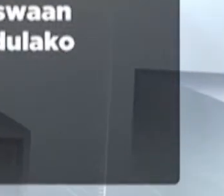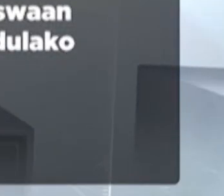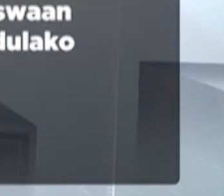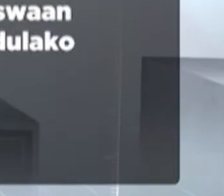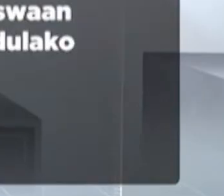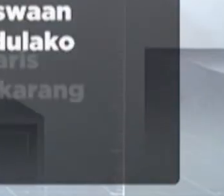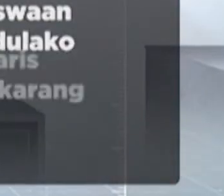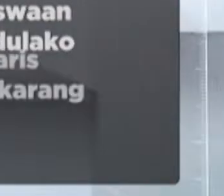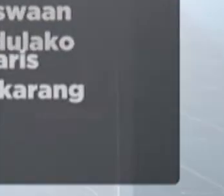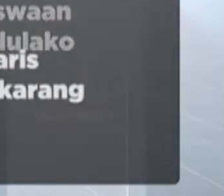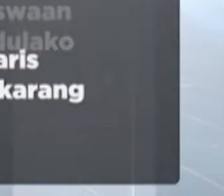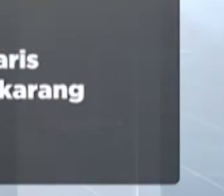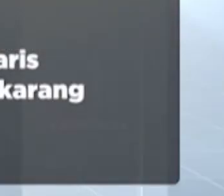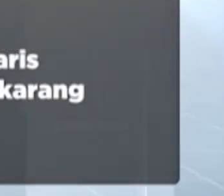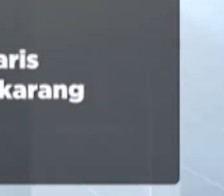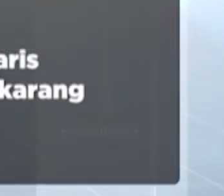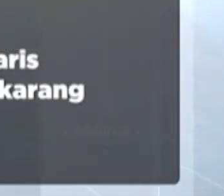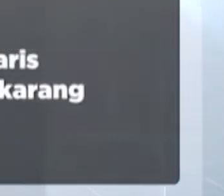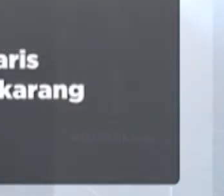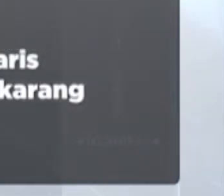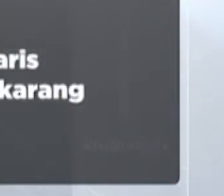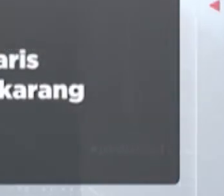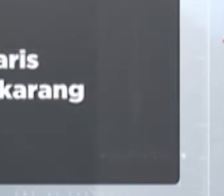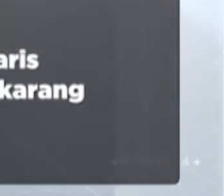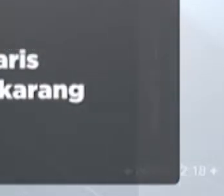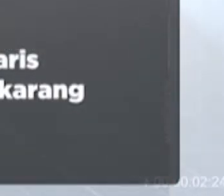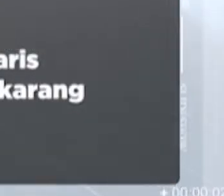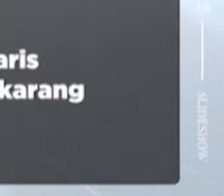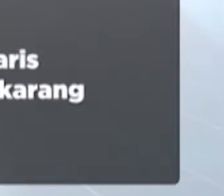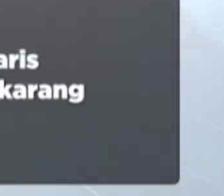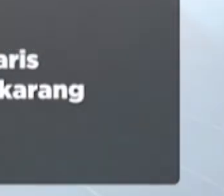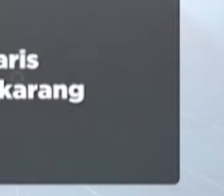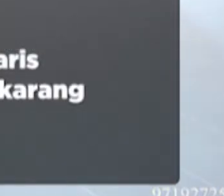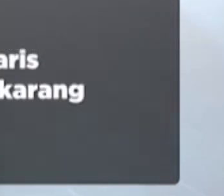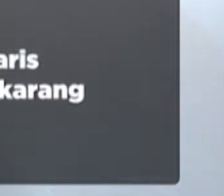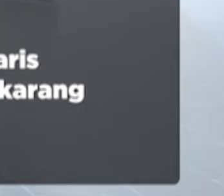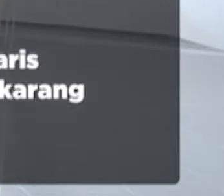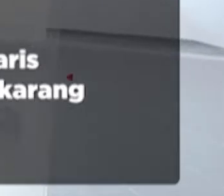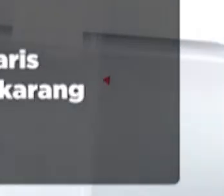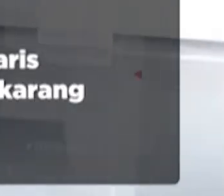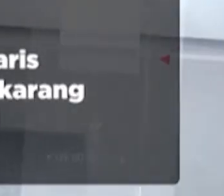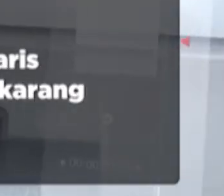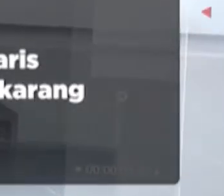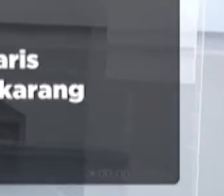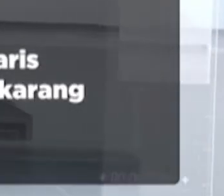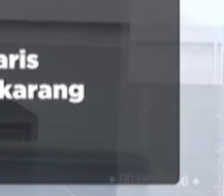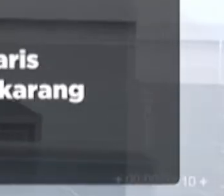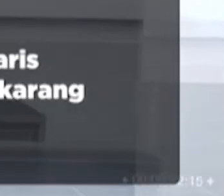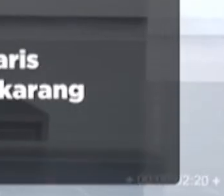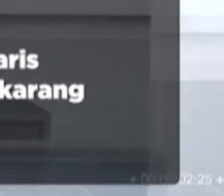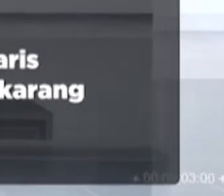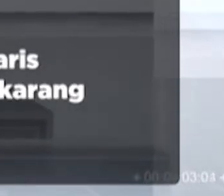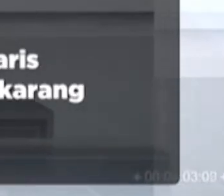Palu. Dr. Irmawati Ambo, SHMH, Dosen Fakultas Hukum Universitas Muhammadiyah, Kota